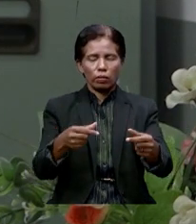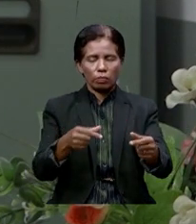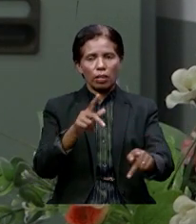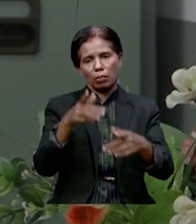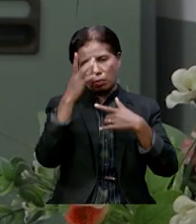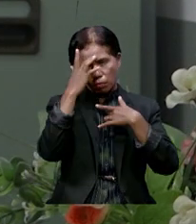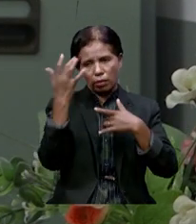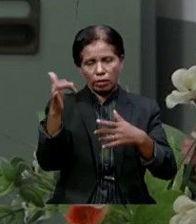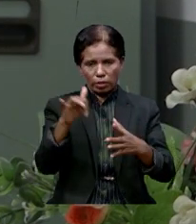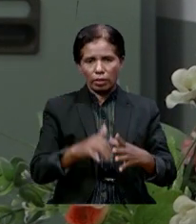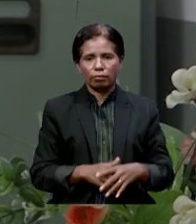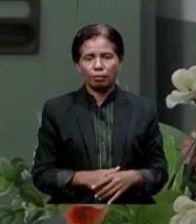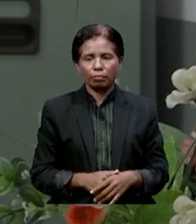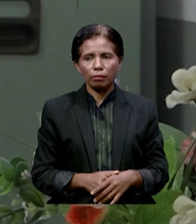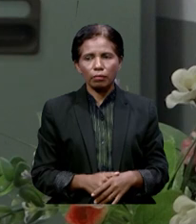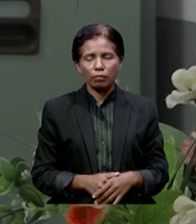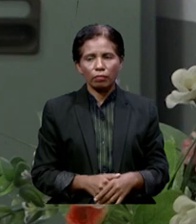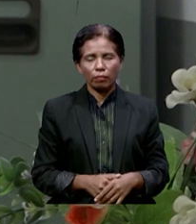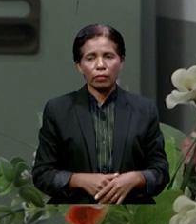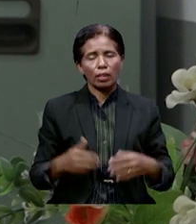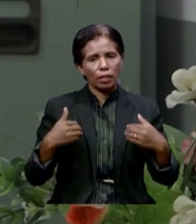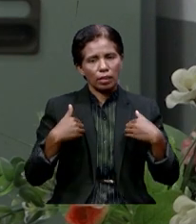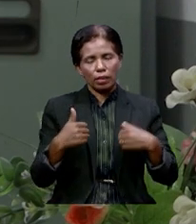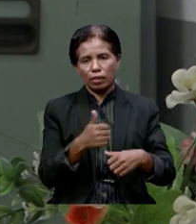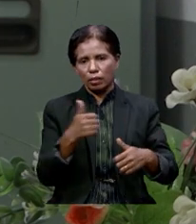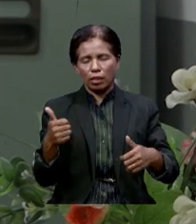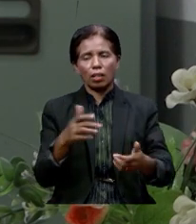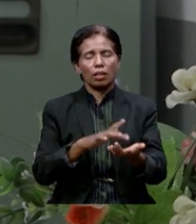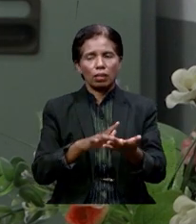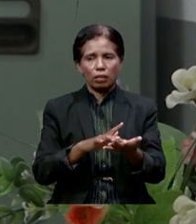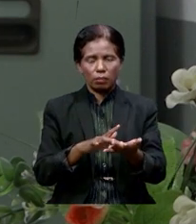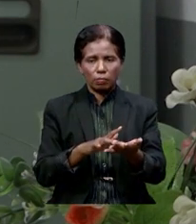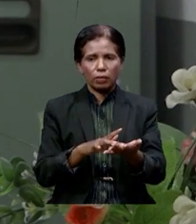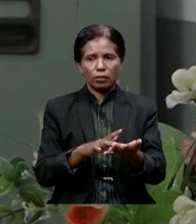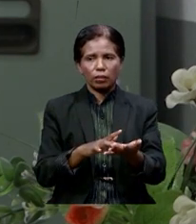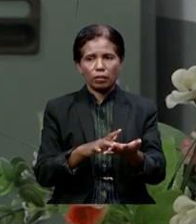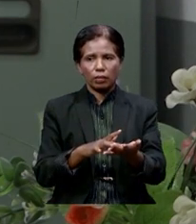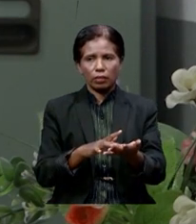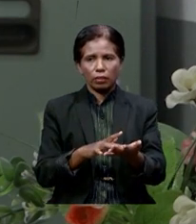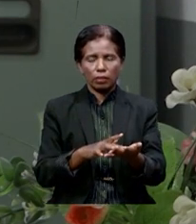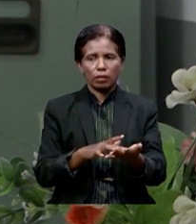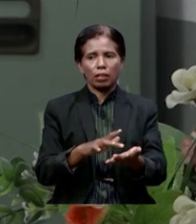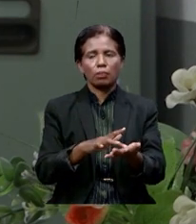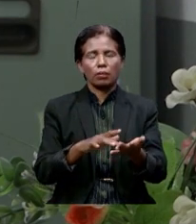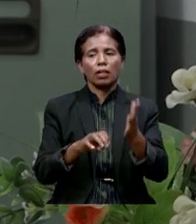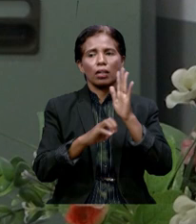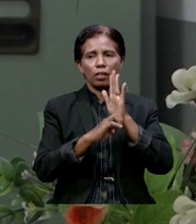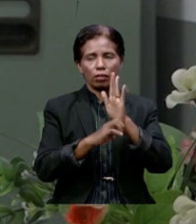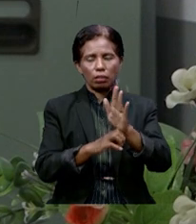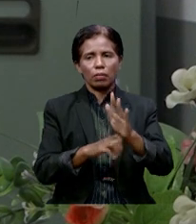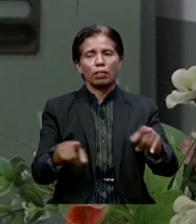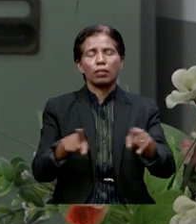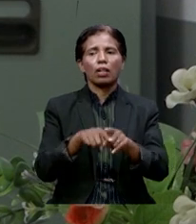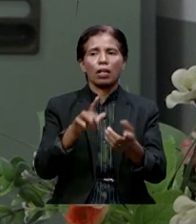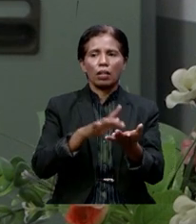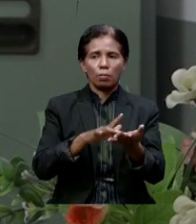ya mabe iha balung ai karik dengan ai moruk ne balung dan iha alternatif seluk ejembluan san ai